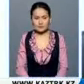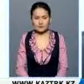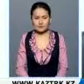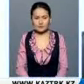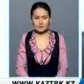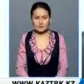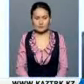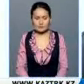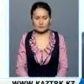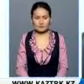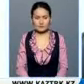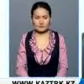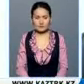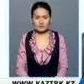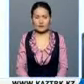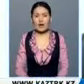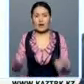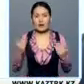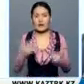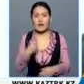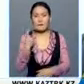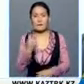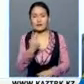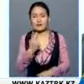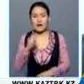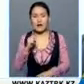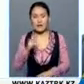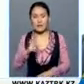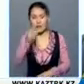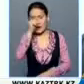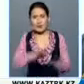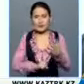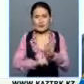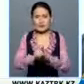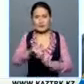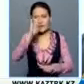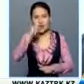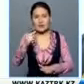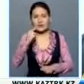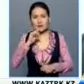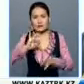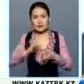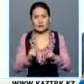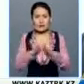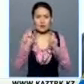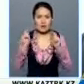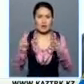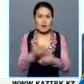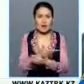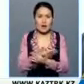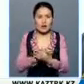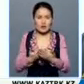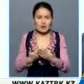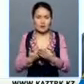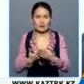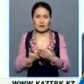Латинский алфавитке көшеміз деп ешкім әлі анық айтқан жоқ. Енді оны соны тосып отырсақ, біз әлі бір талай жыл тосып отыра береміз. Жұмыс істеу